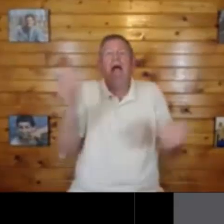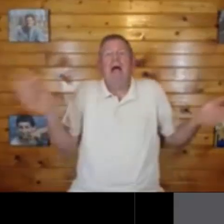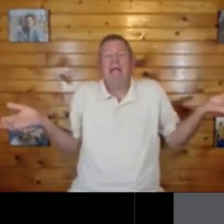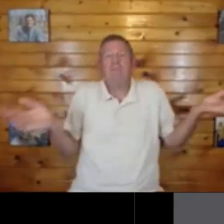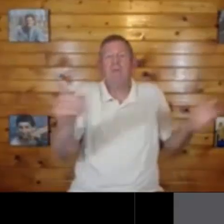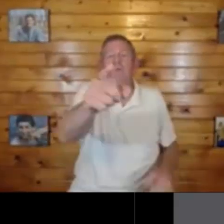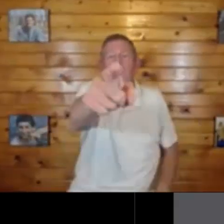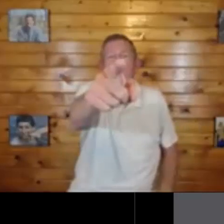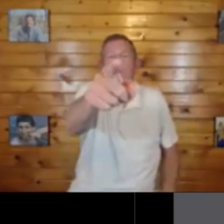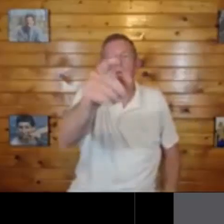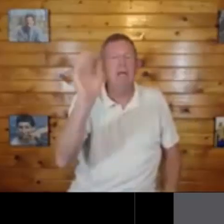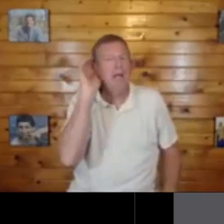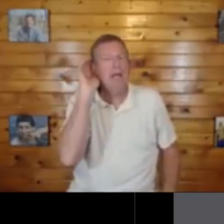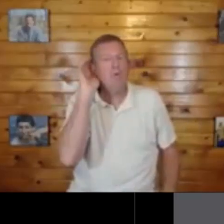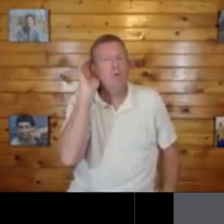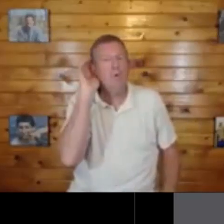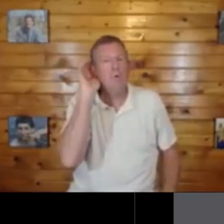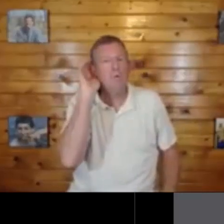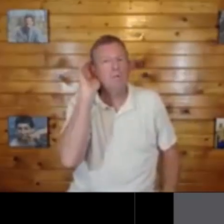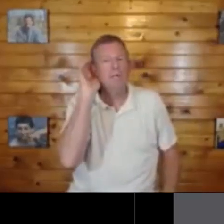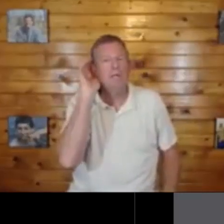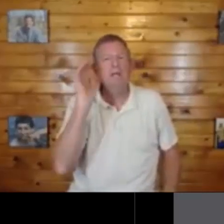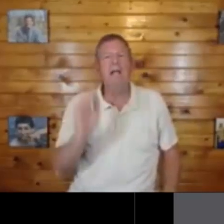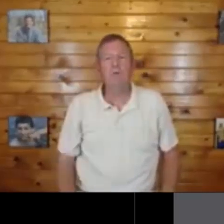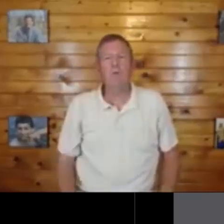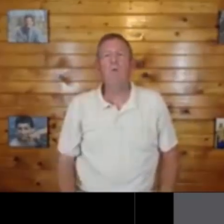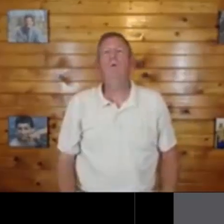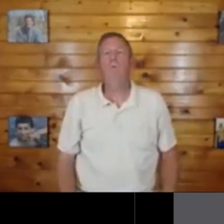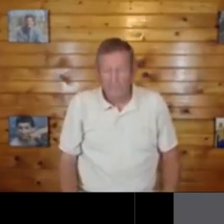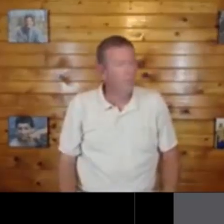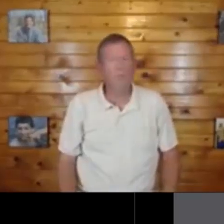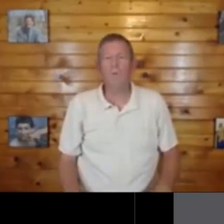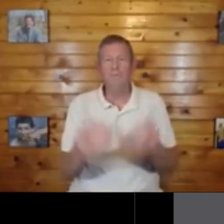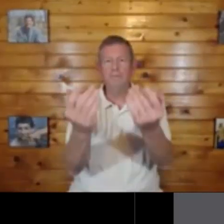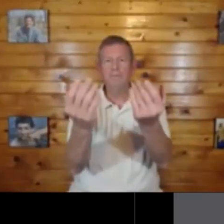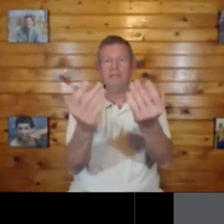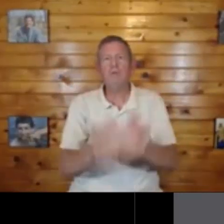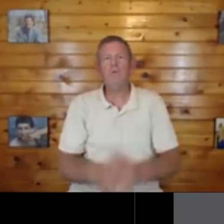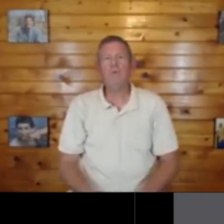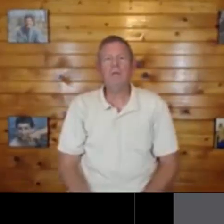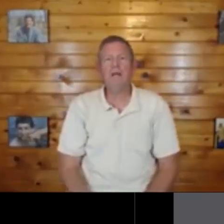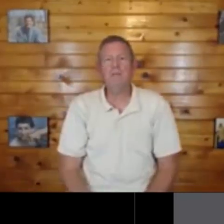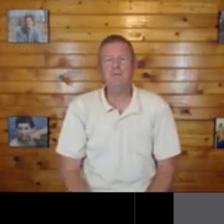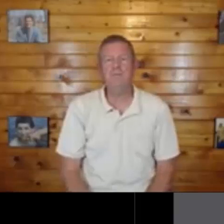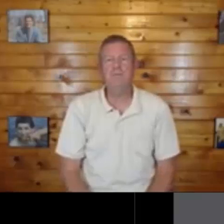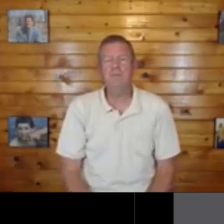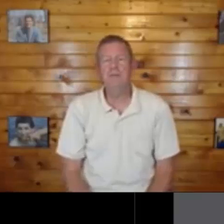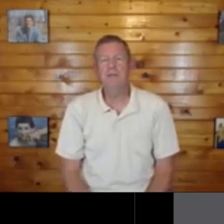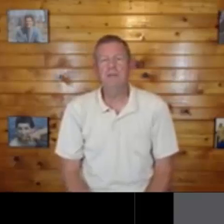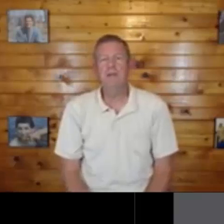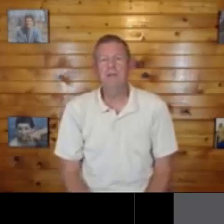toi, est-ce que tu écoutes la radio? Oui ou non? Est-ce que tu écoutes la